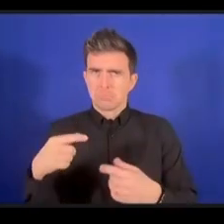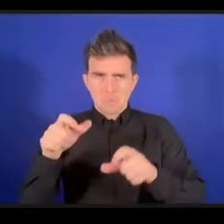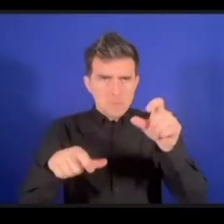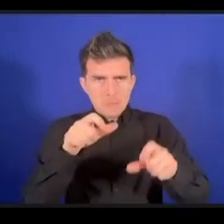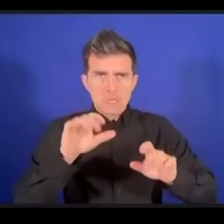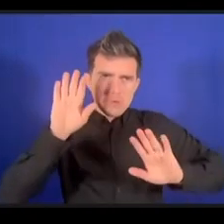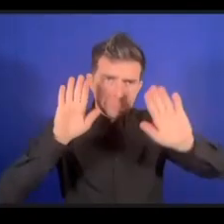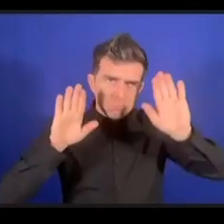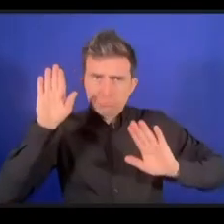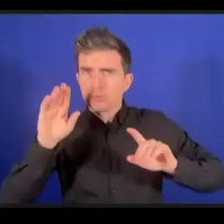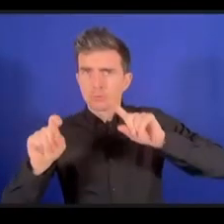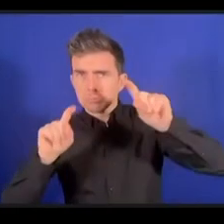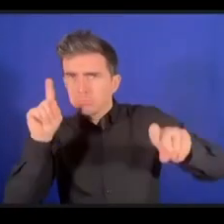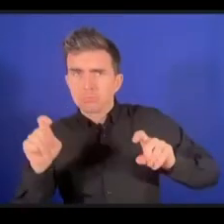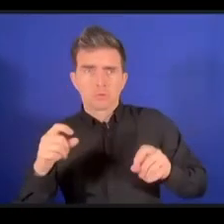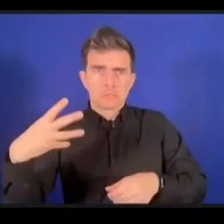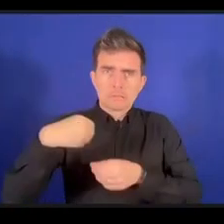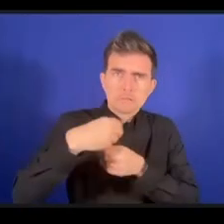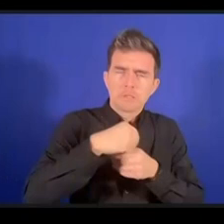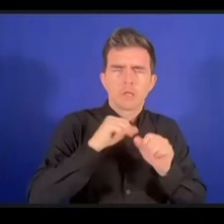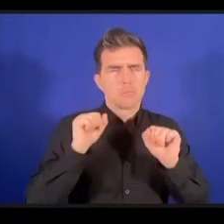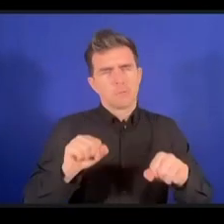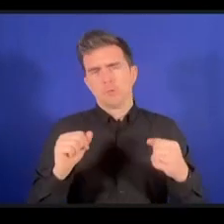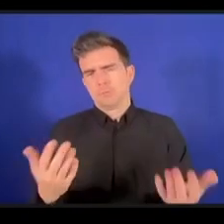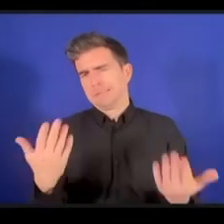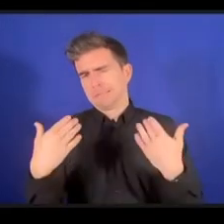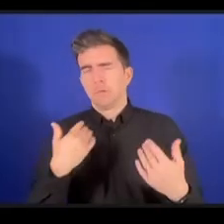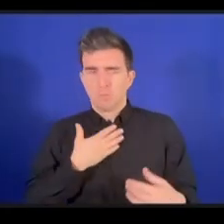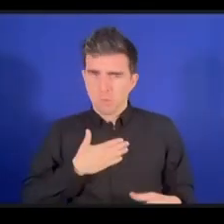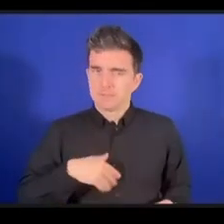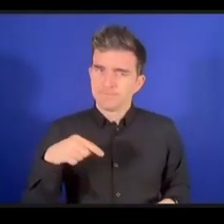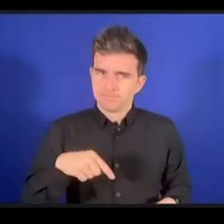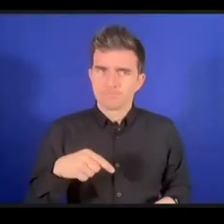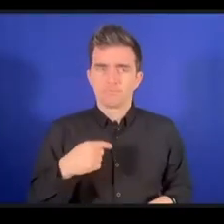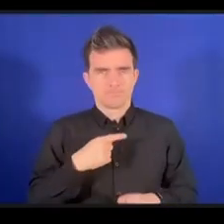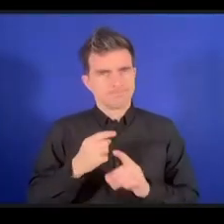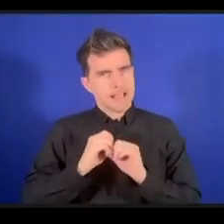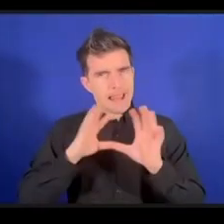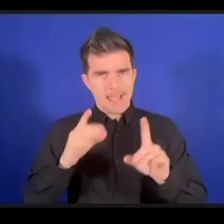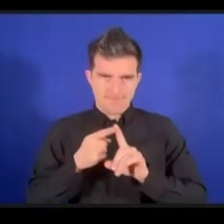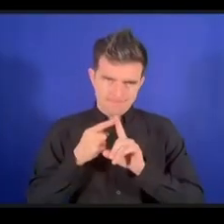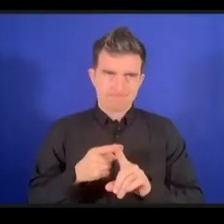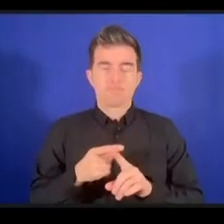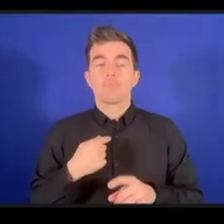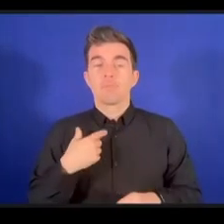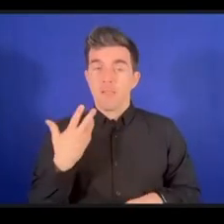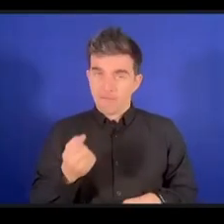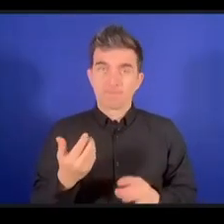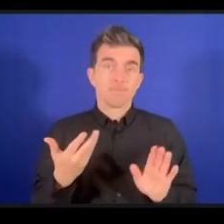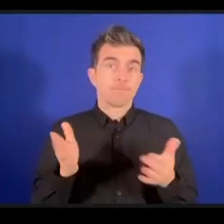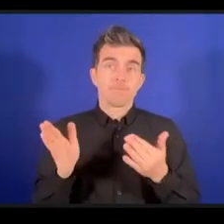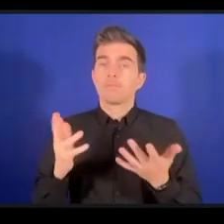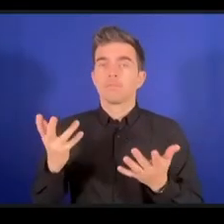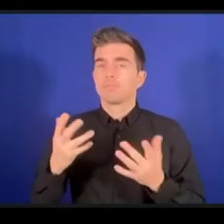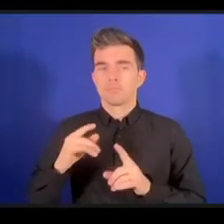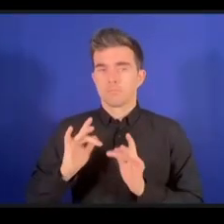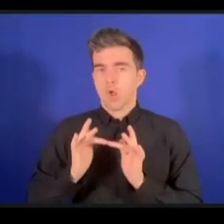论。我们也可以请线上的参会者来评